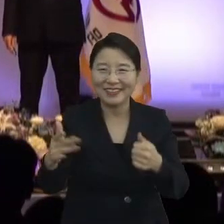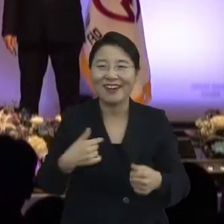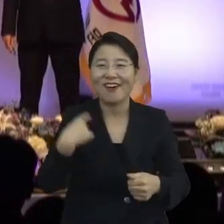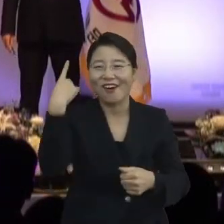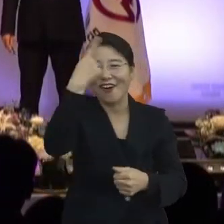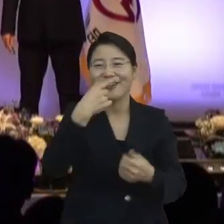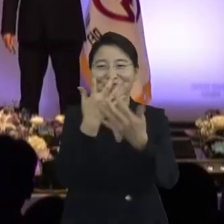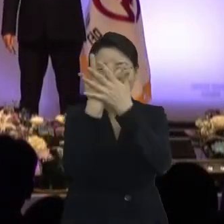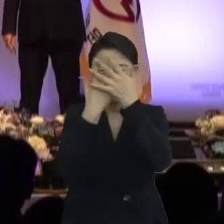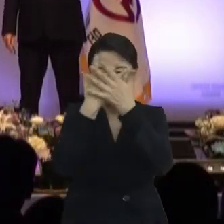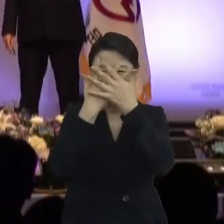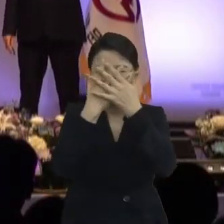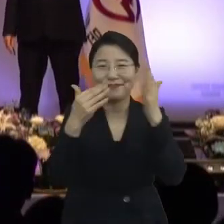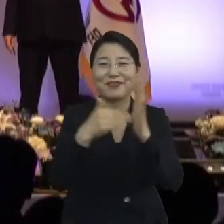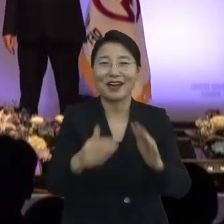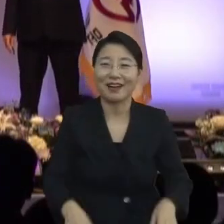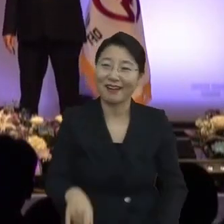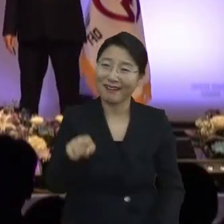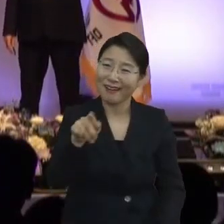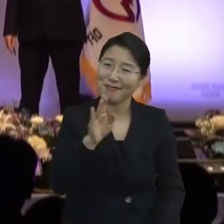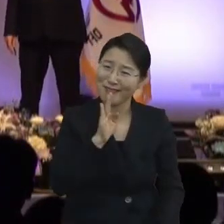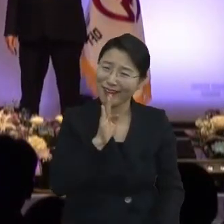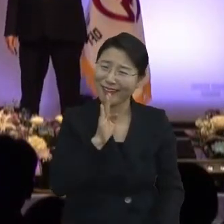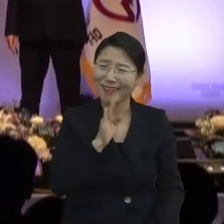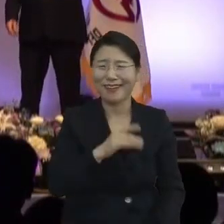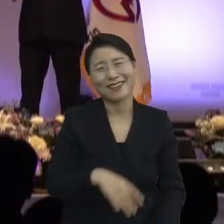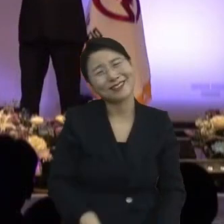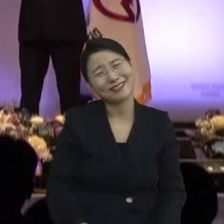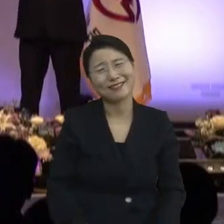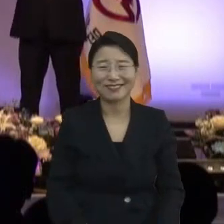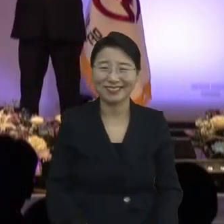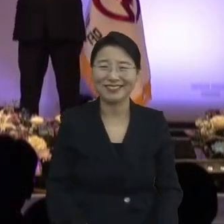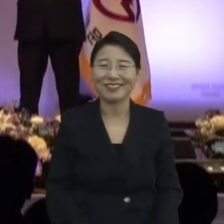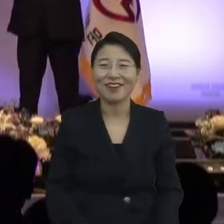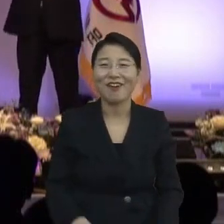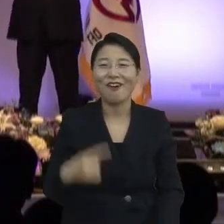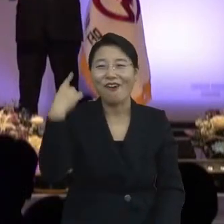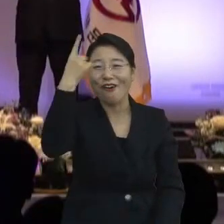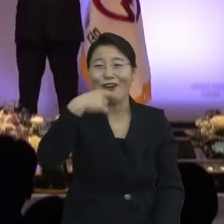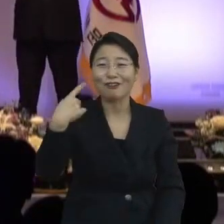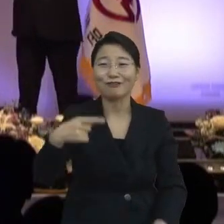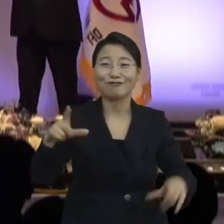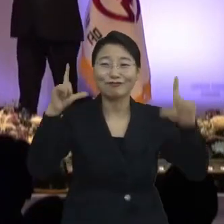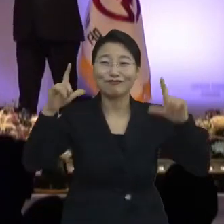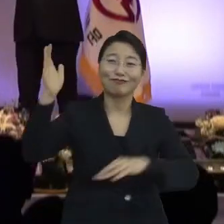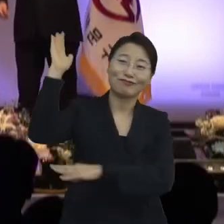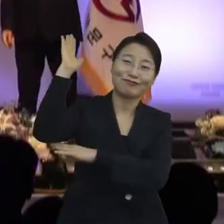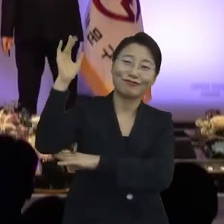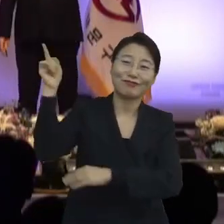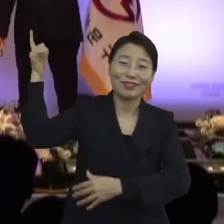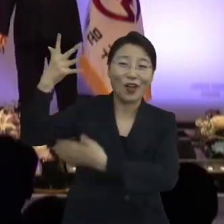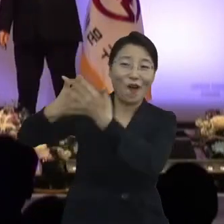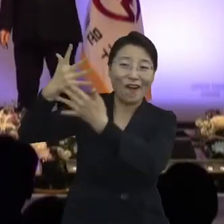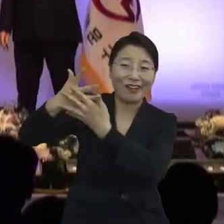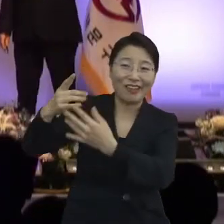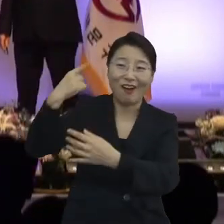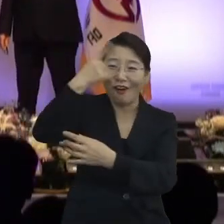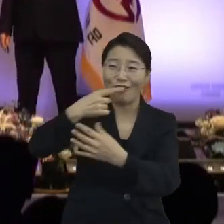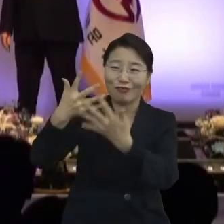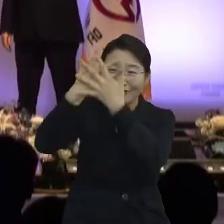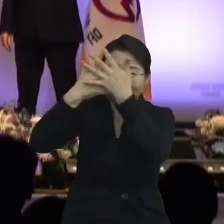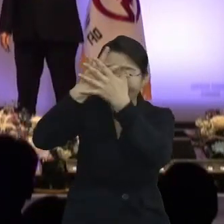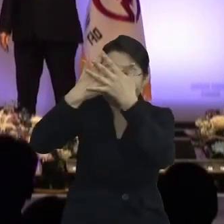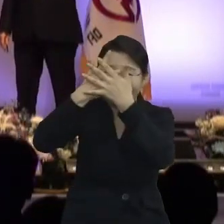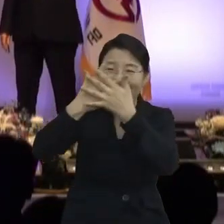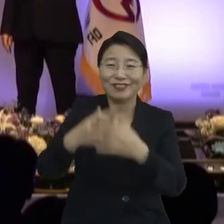가렸는데 이게 과연 합리적인 건지 모르겠어요. 이렇게 저 얼굴 내놓고 얘기하고 있는데 저기는 안 된다고 그러는데 여기